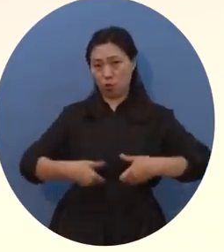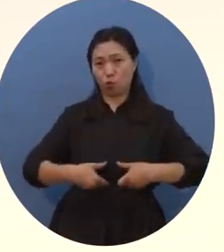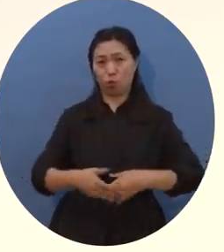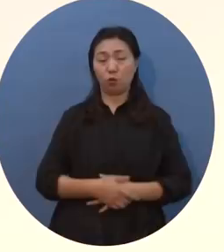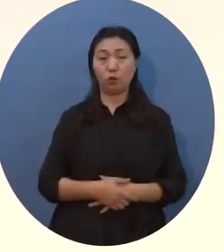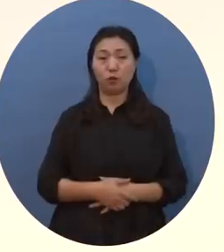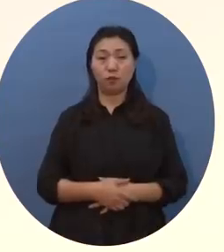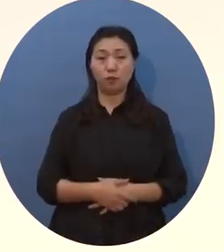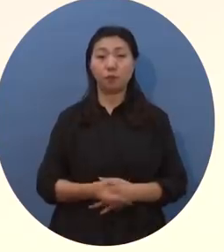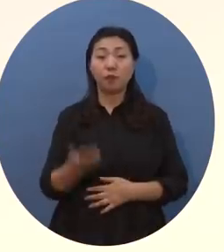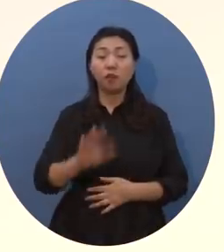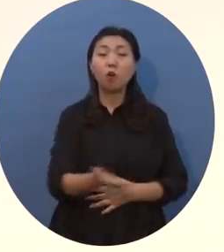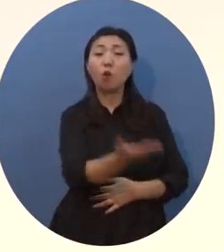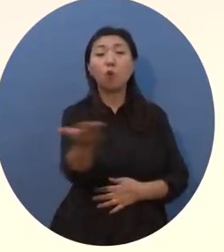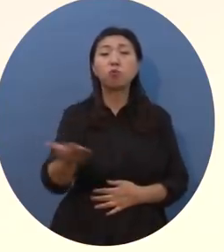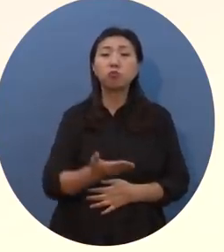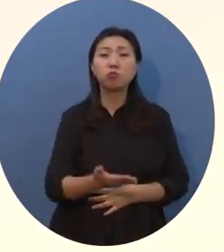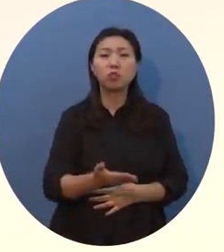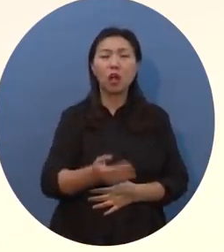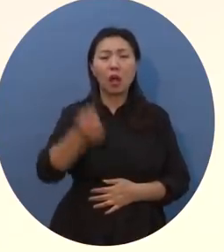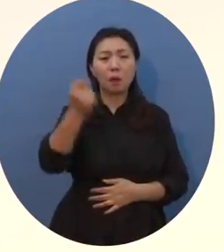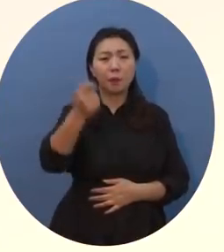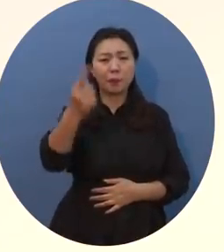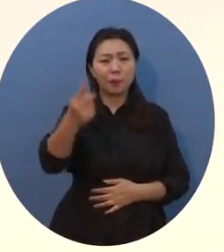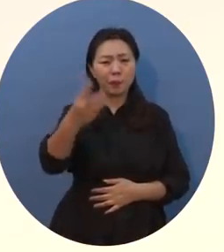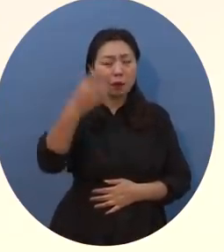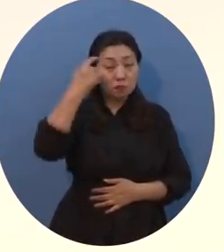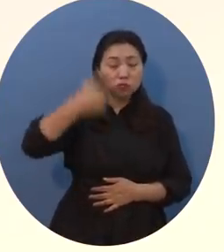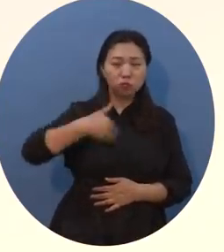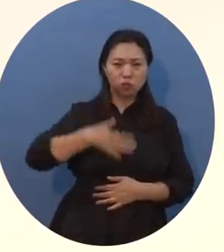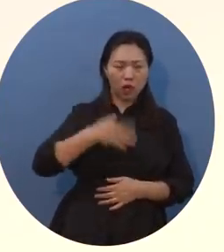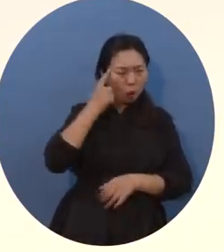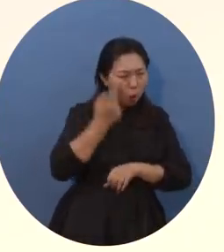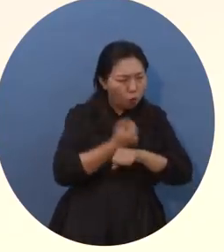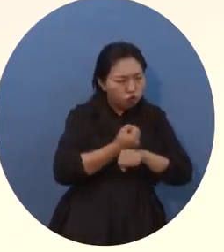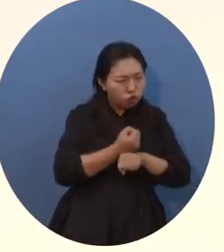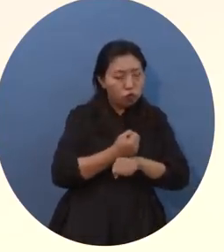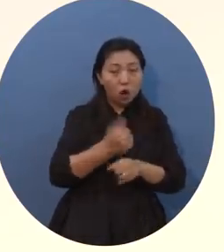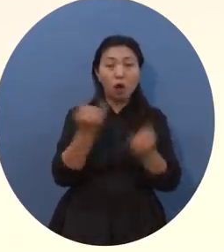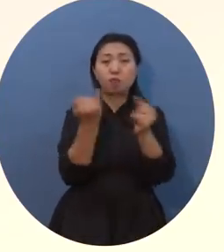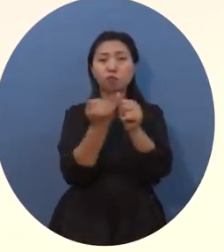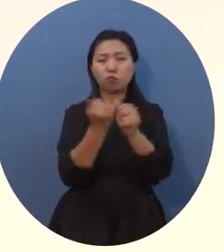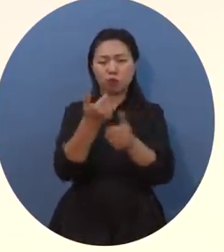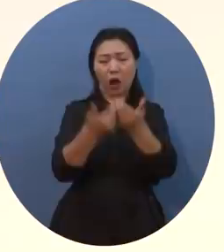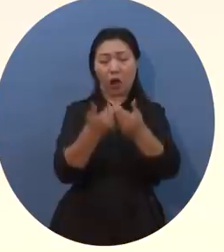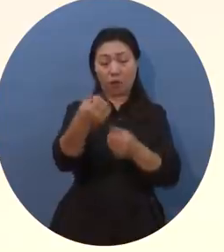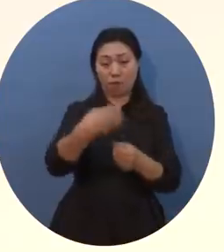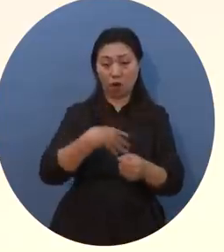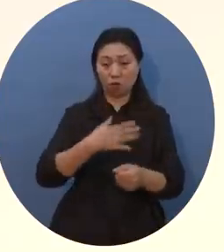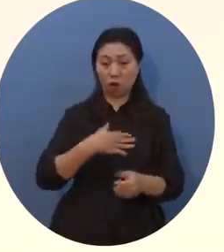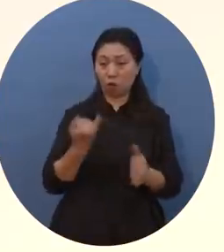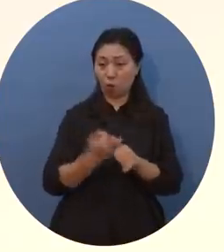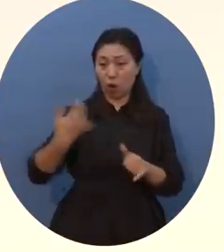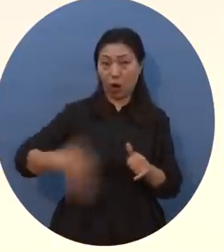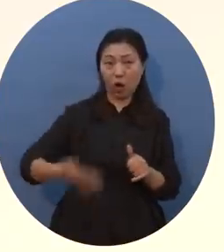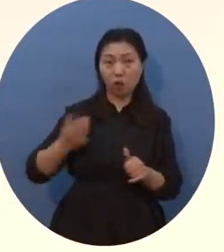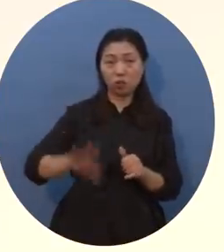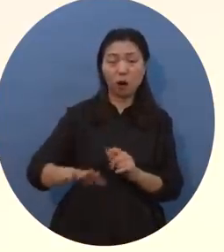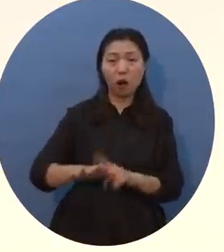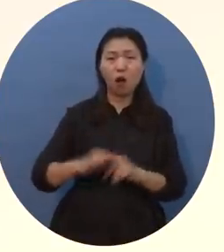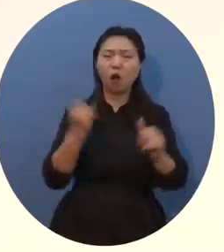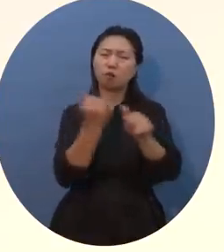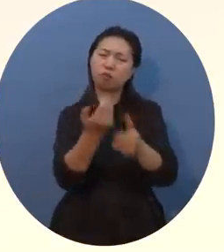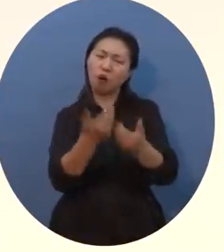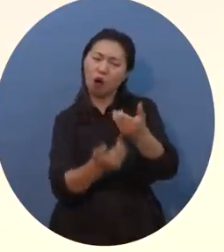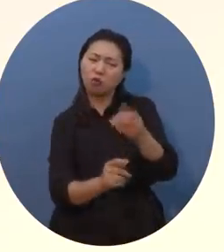필요하다. 근데 여러분들이 저한테 몇 번만 물으면 저는 연구하잖아요. 자꾸 부부 갈등이다 이래 얘기하면 나 결혼 안 돼도 왜 그럼